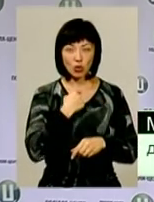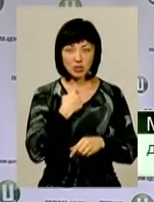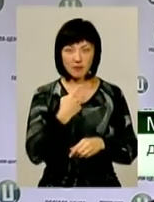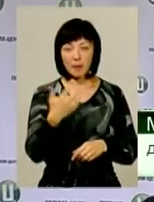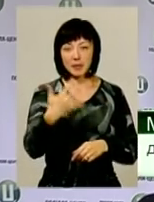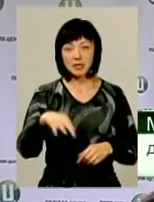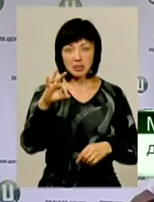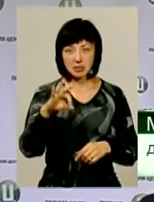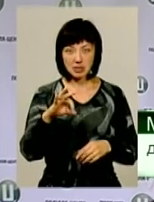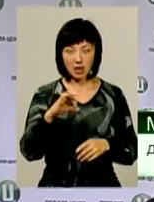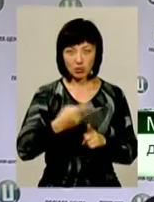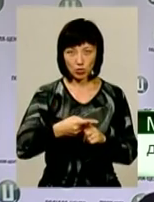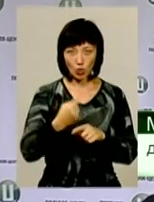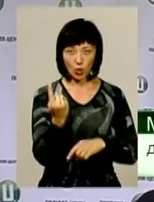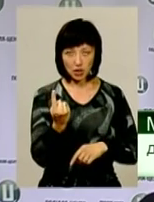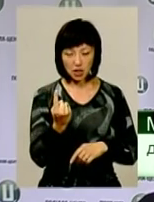тобто